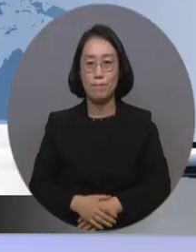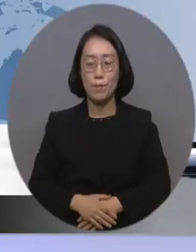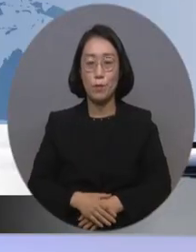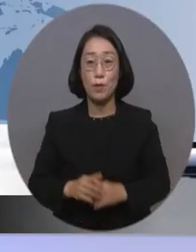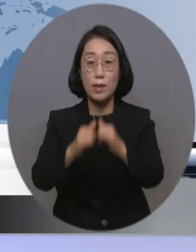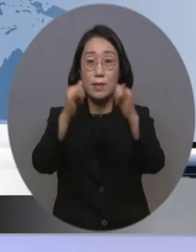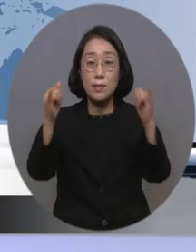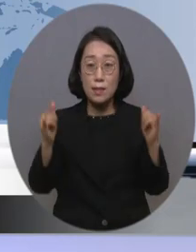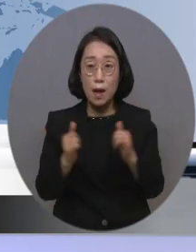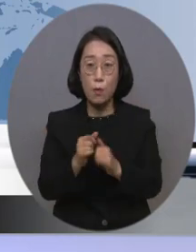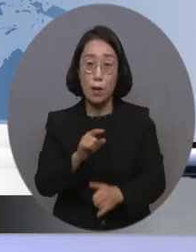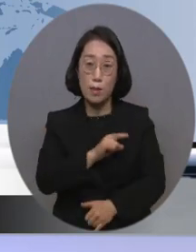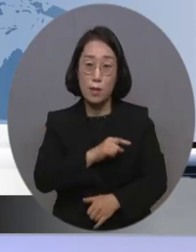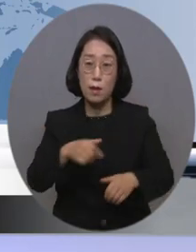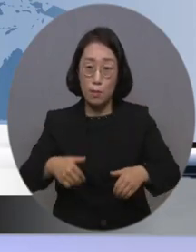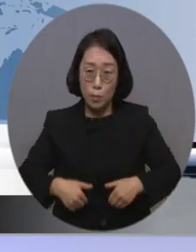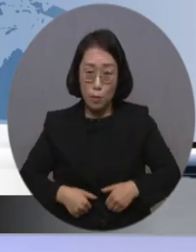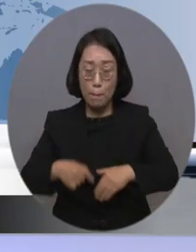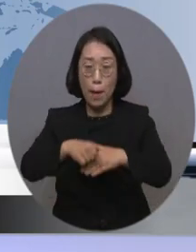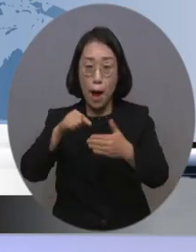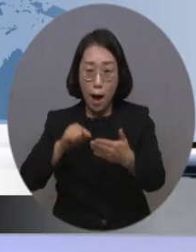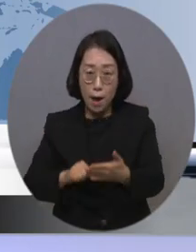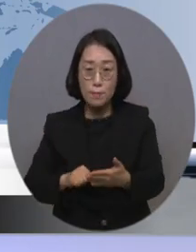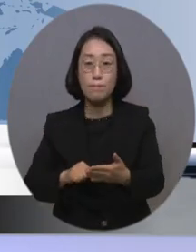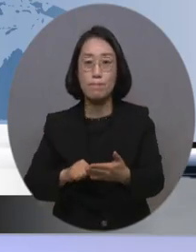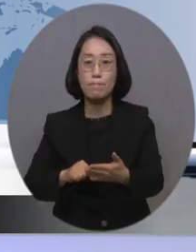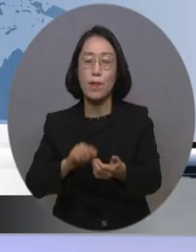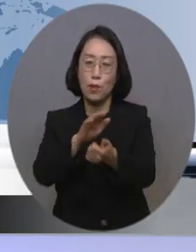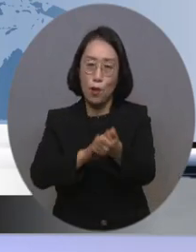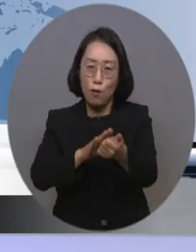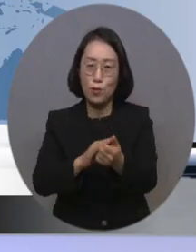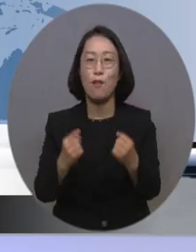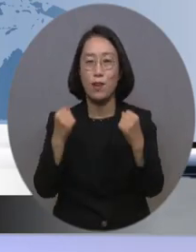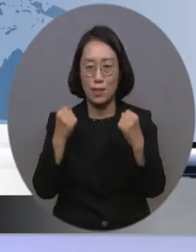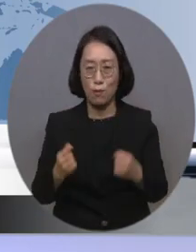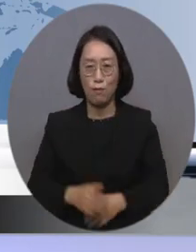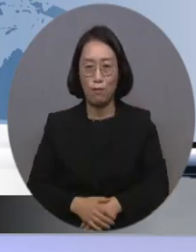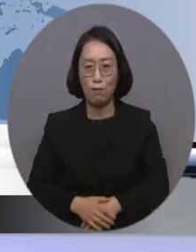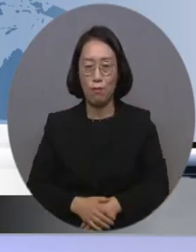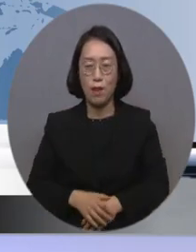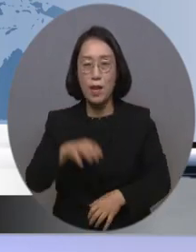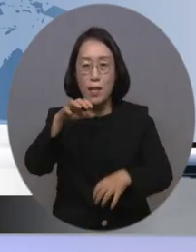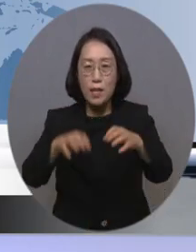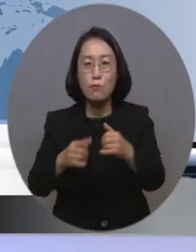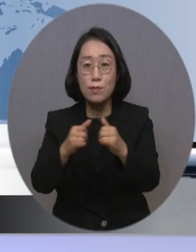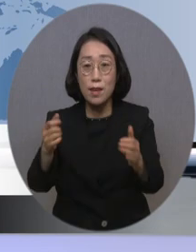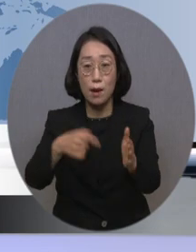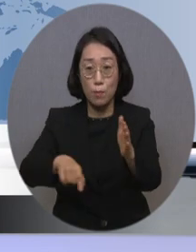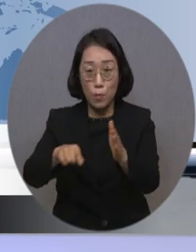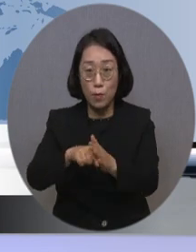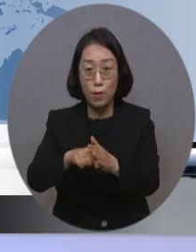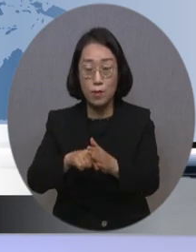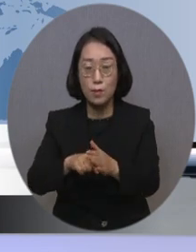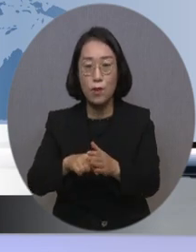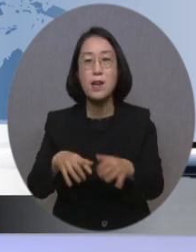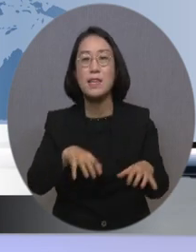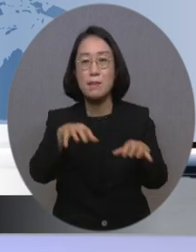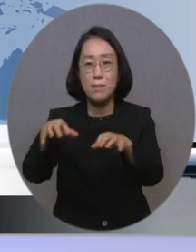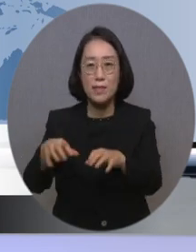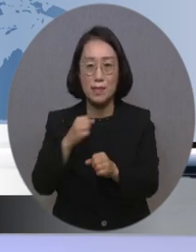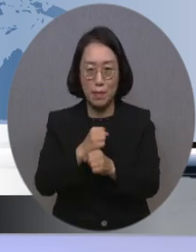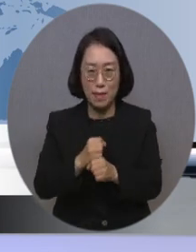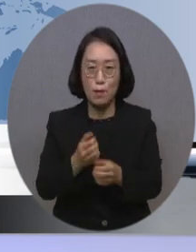사회에 가장 필요한 것은 마음을 전하는 응원이라는 생각이 듭니다. 주변의 이웃을 위한 사랑의 김장에